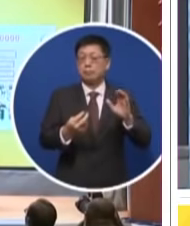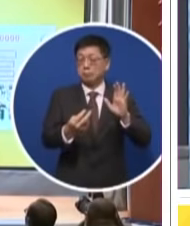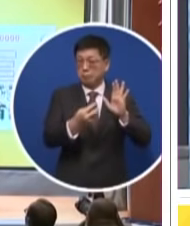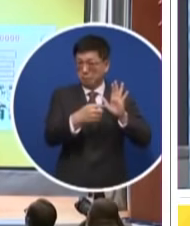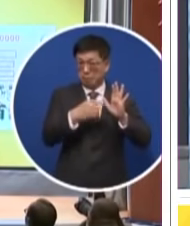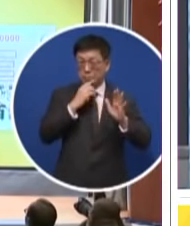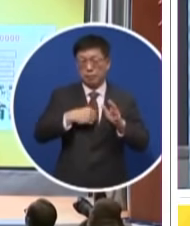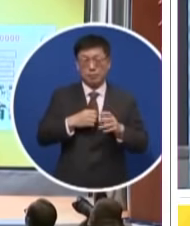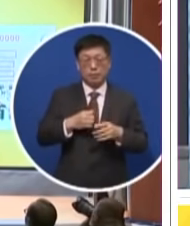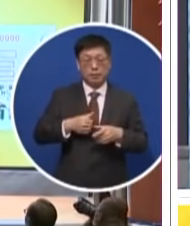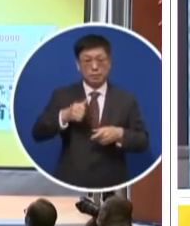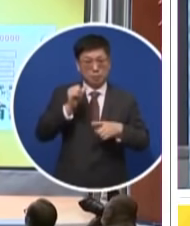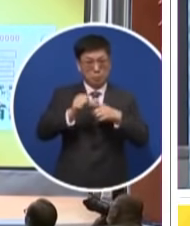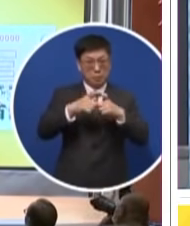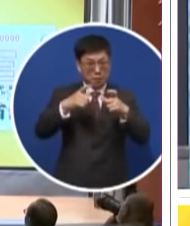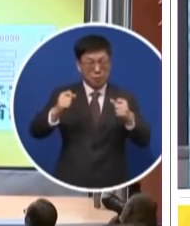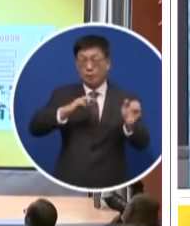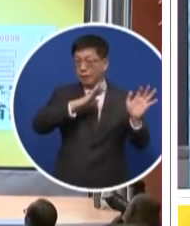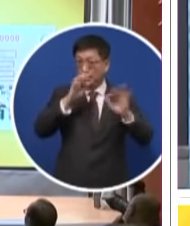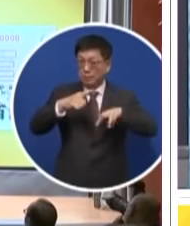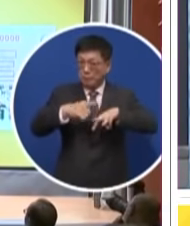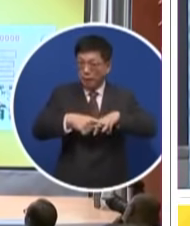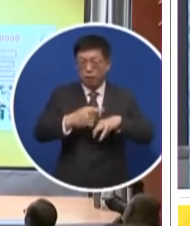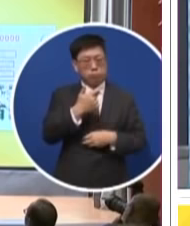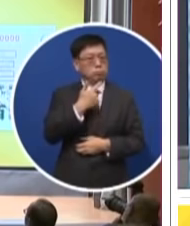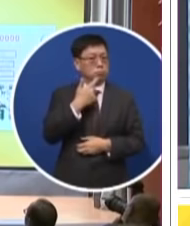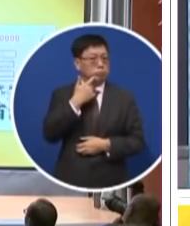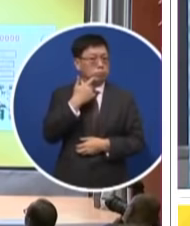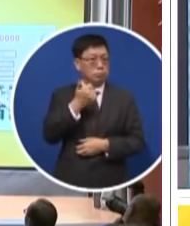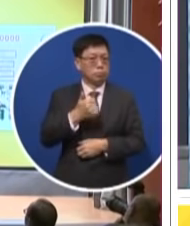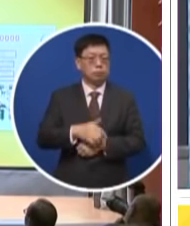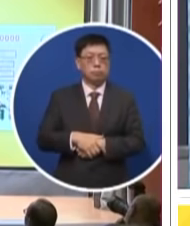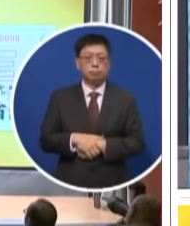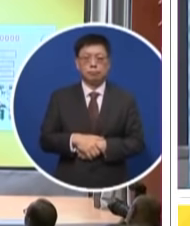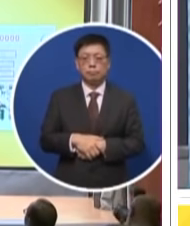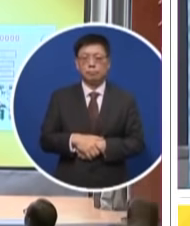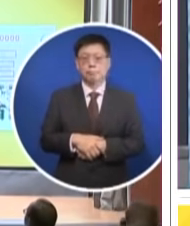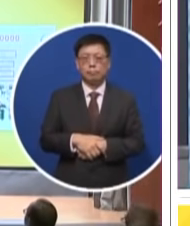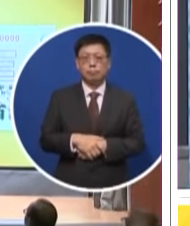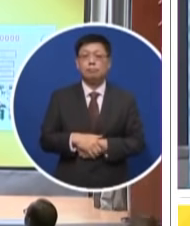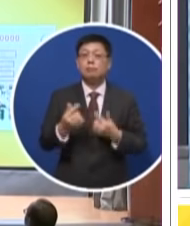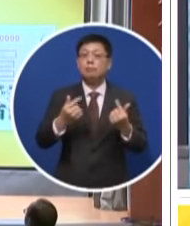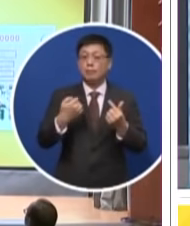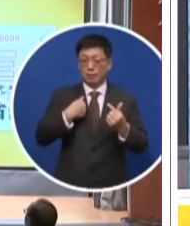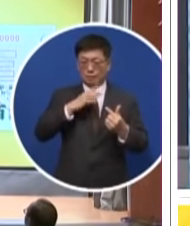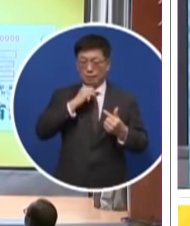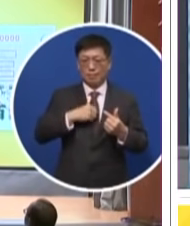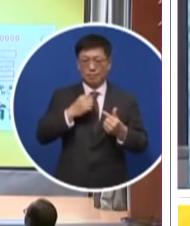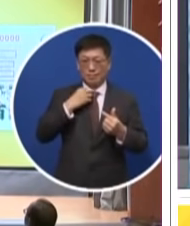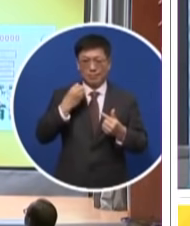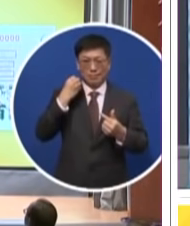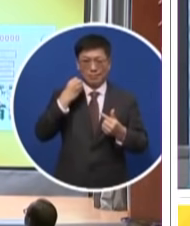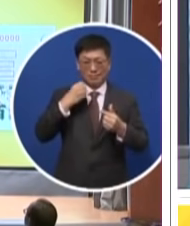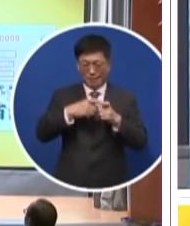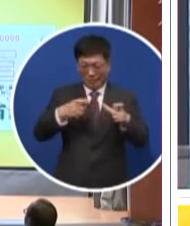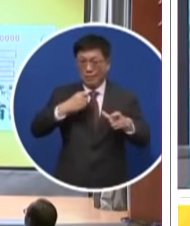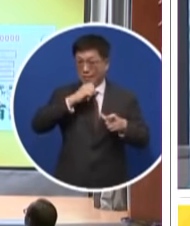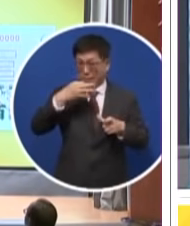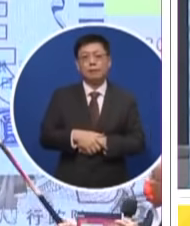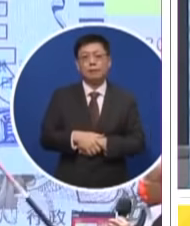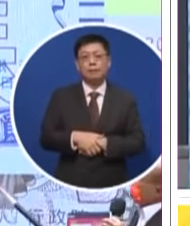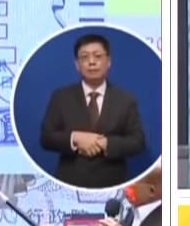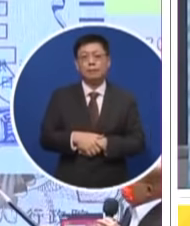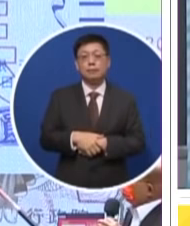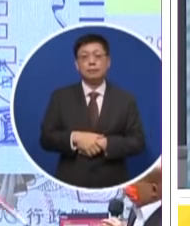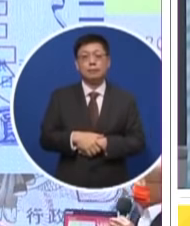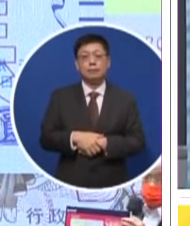明知道会出问题，可是他钱就是要撒下去，就是要搞各种量五花八门。还八种券，还有什么绑定，